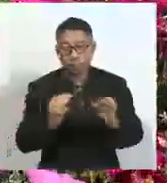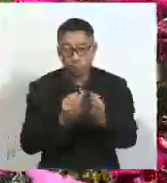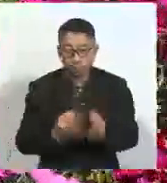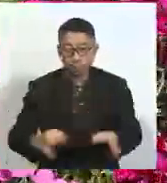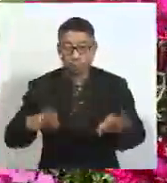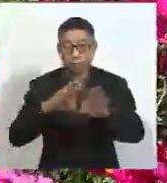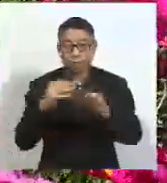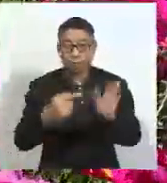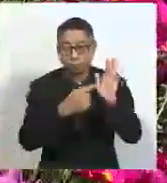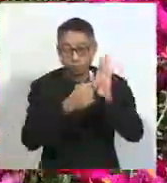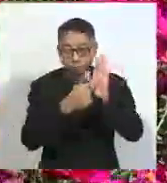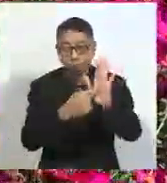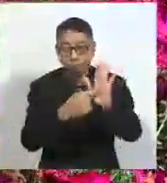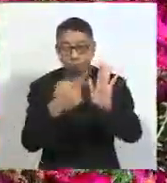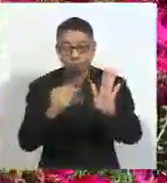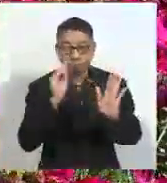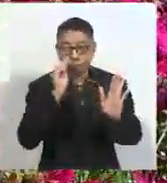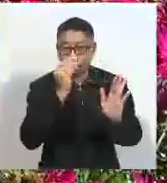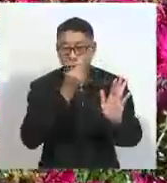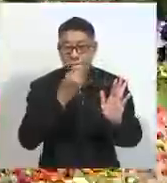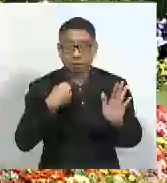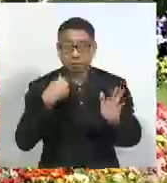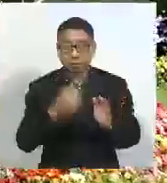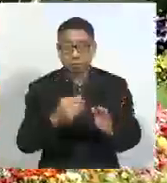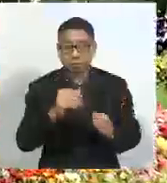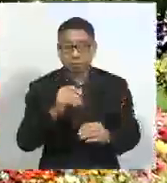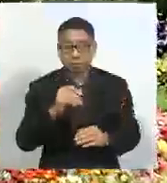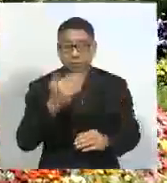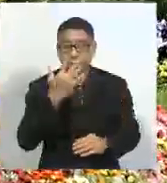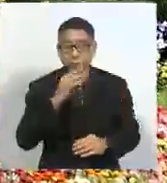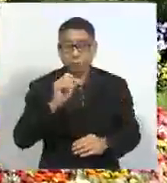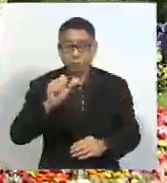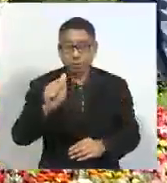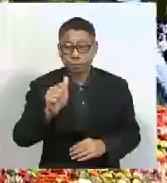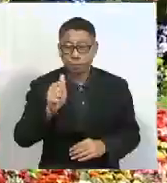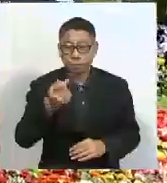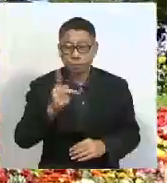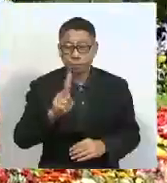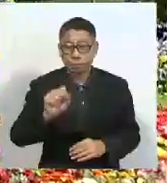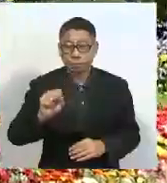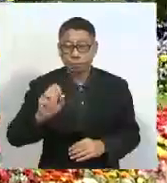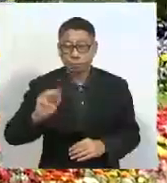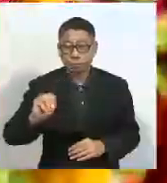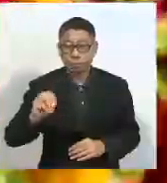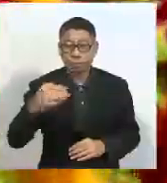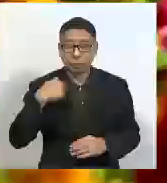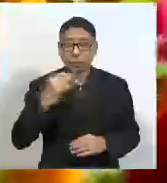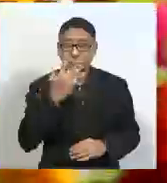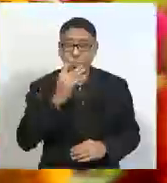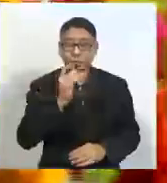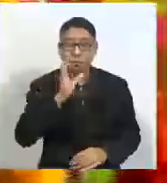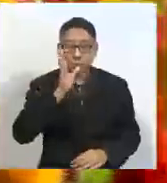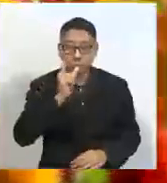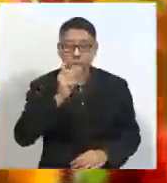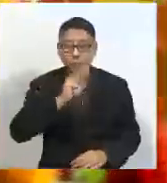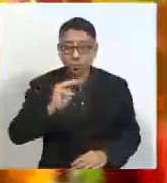นี้ก็คือนี่แหละค่ะดอกทุ่งดอกดาวกระจายหรือว่าดอกคอสมอสหลากสีสันทั้งสีชมพูม่วง